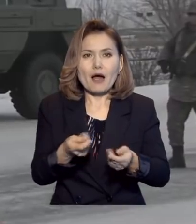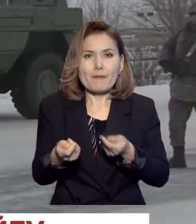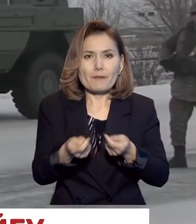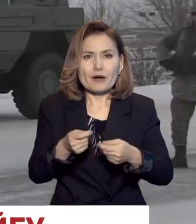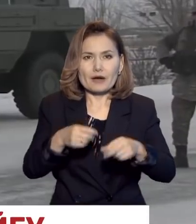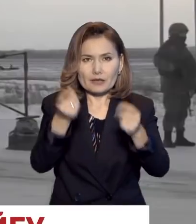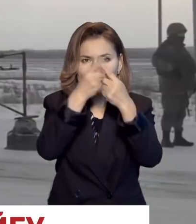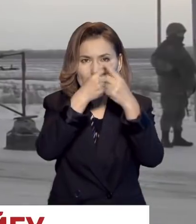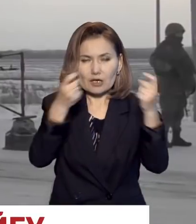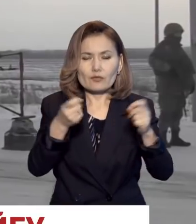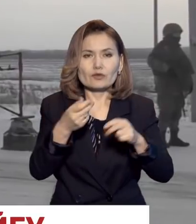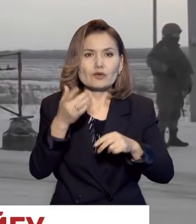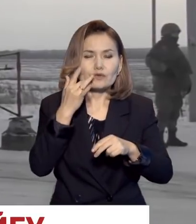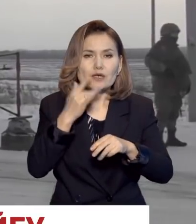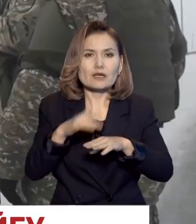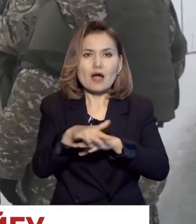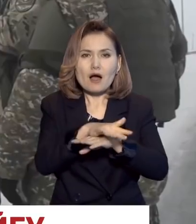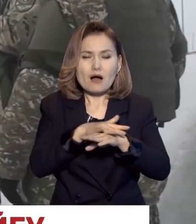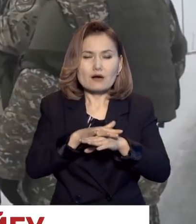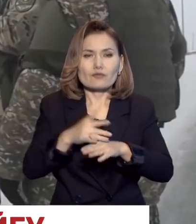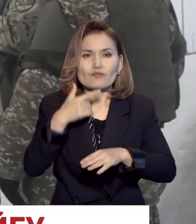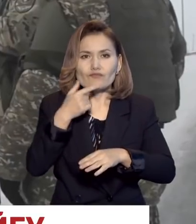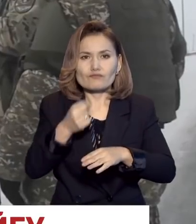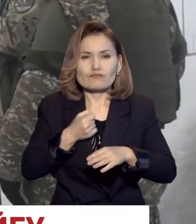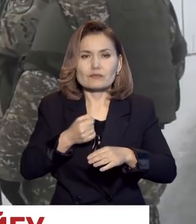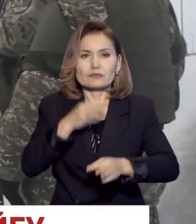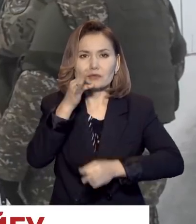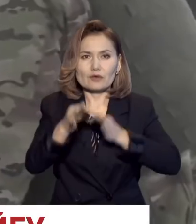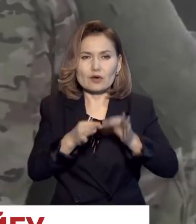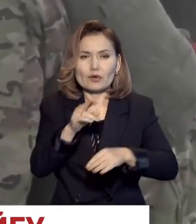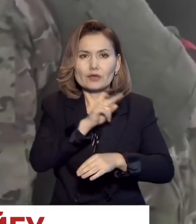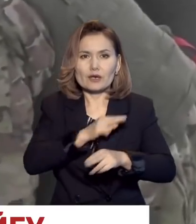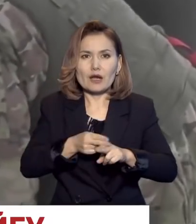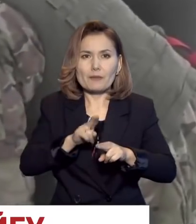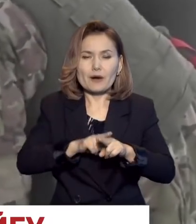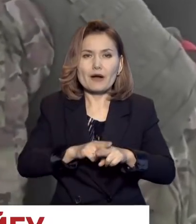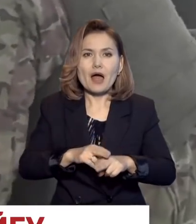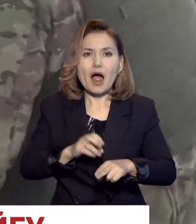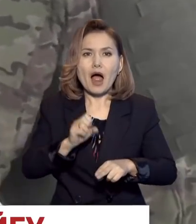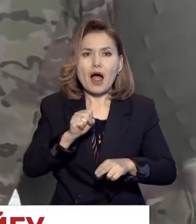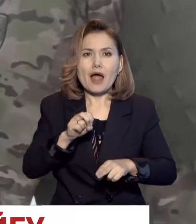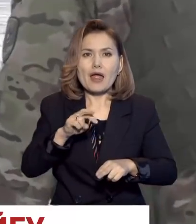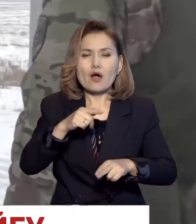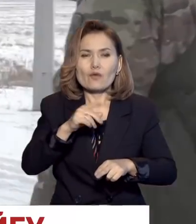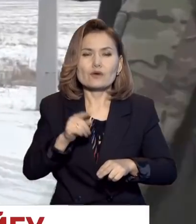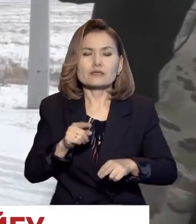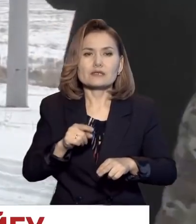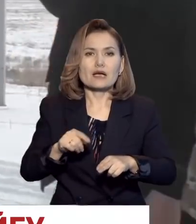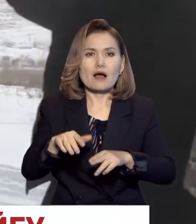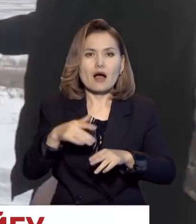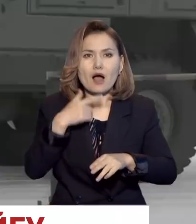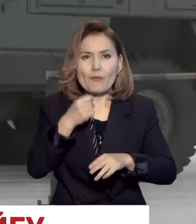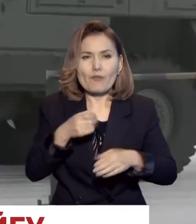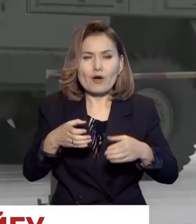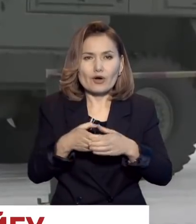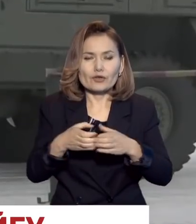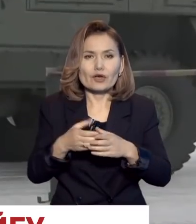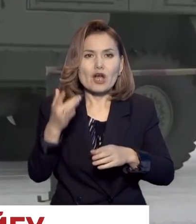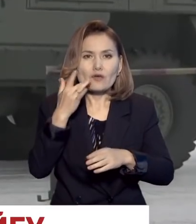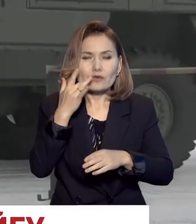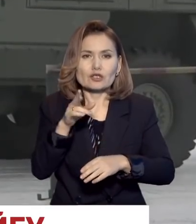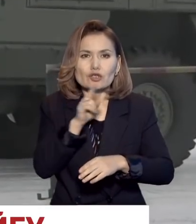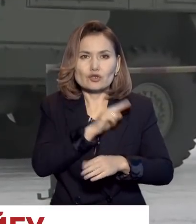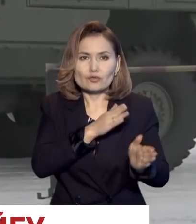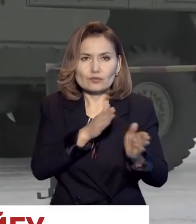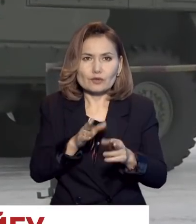қызметшілері тыныштықты қамтамасыз етуде күн-түн демей қызмет етіп жүр. Ал аягөздегі әскери қалашықта коммуналдық қызметпен қамтамасыз етуде